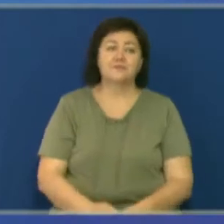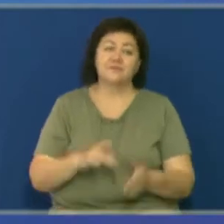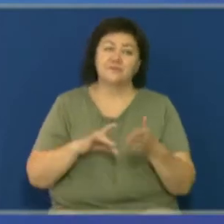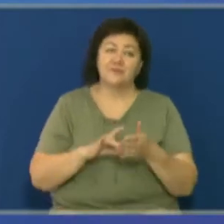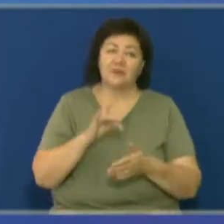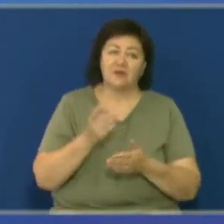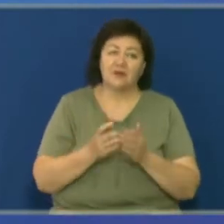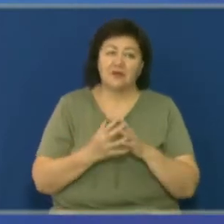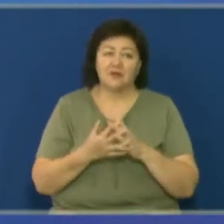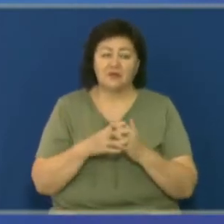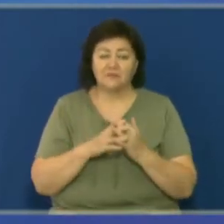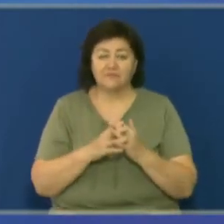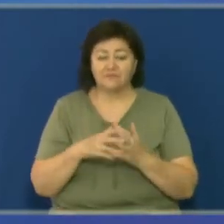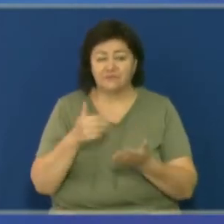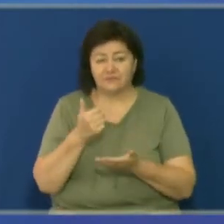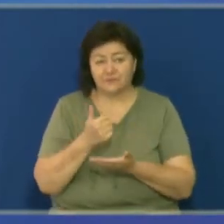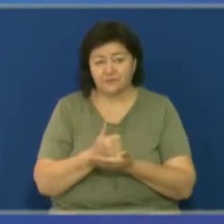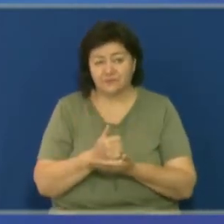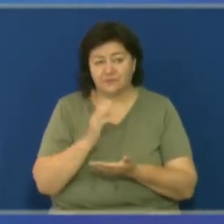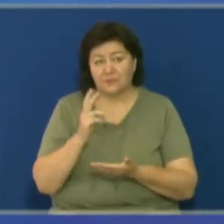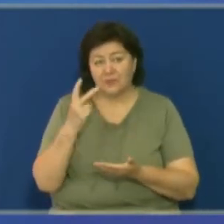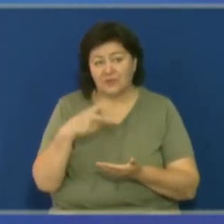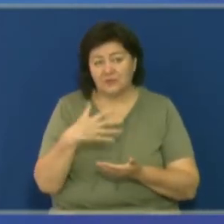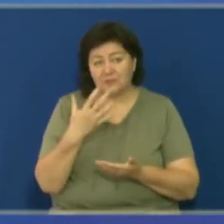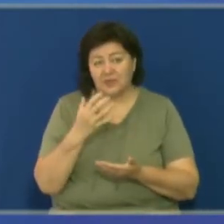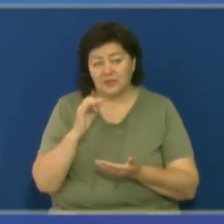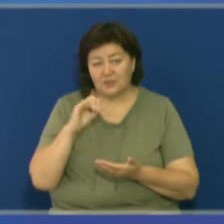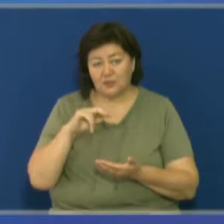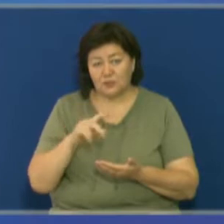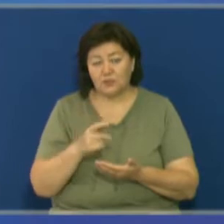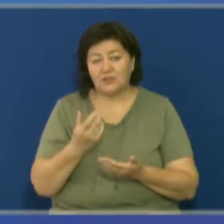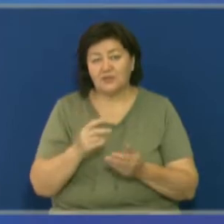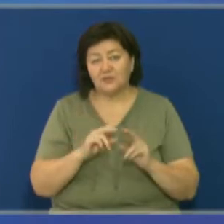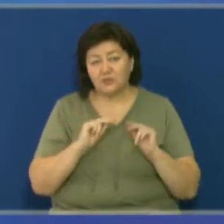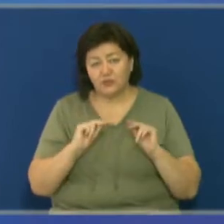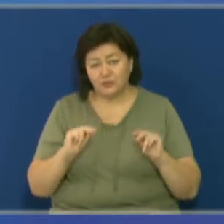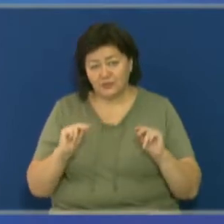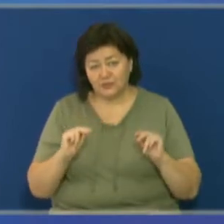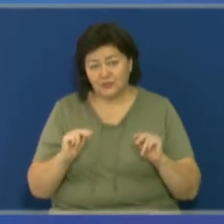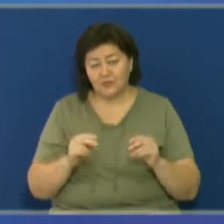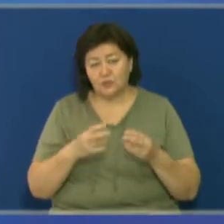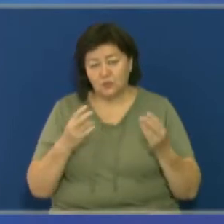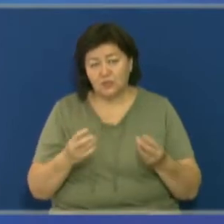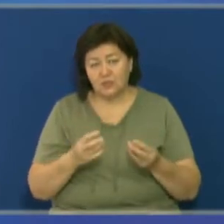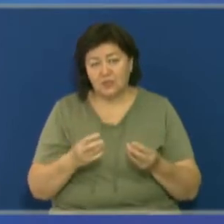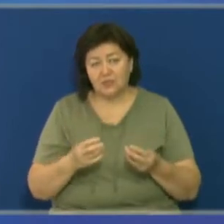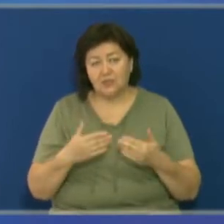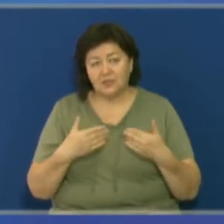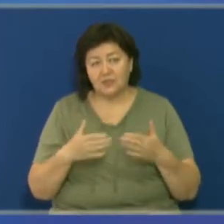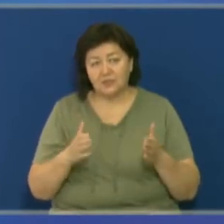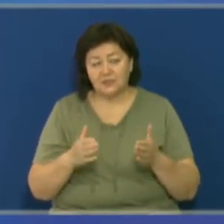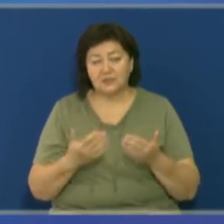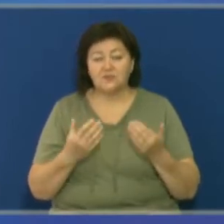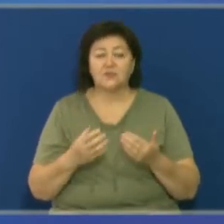Выборы акимов сельских округов состоятся 25 июля. Одно из главных требований – честность и прозрачность данного процесса. Председатель территориальной